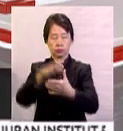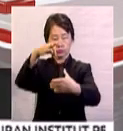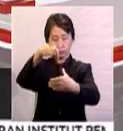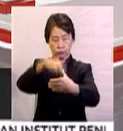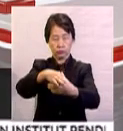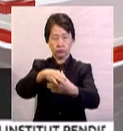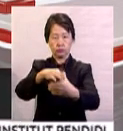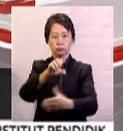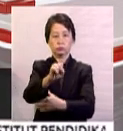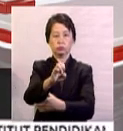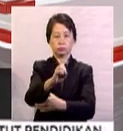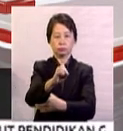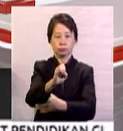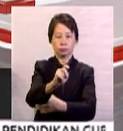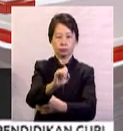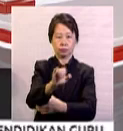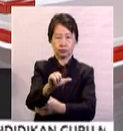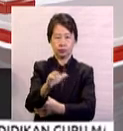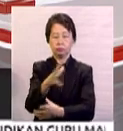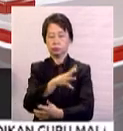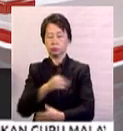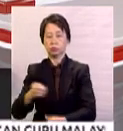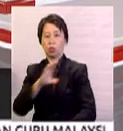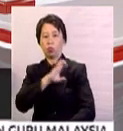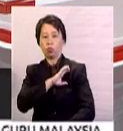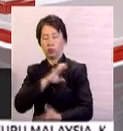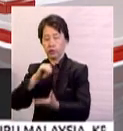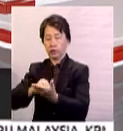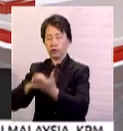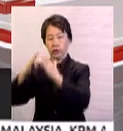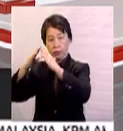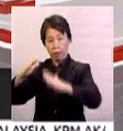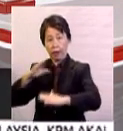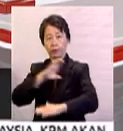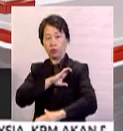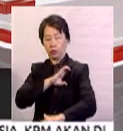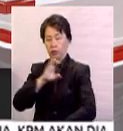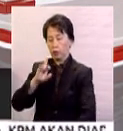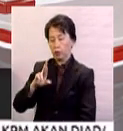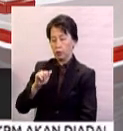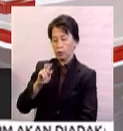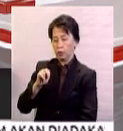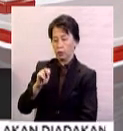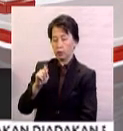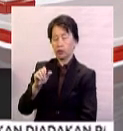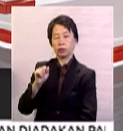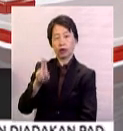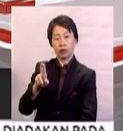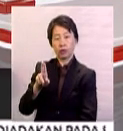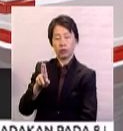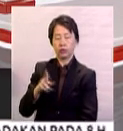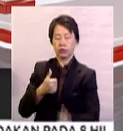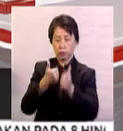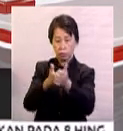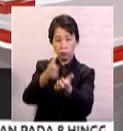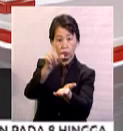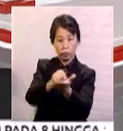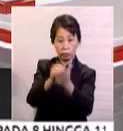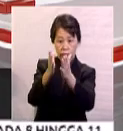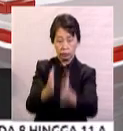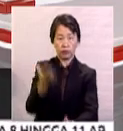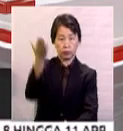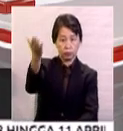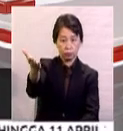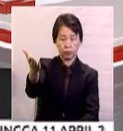Udara Sendayan, manakala anggota polis di Balai Polis Rantau. Untuk laporan lanjut, ikuti laporan wartawan Nur Ashikin